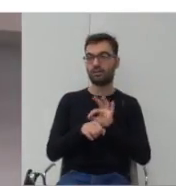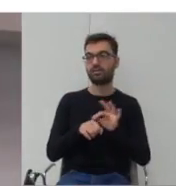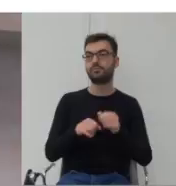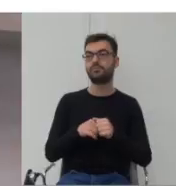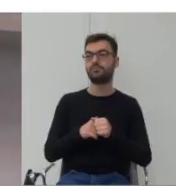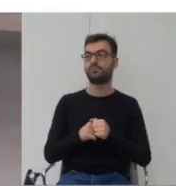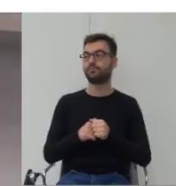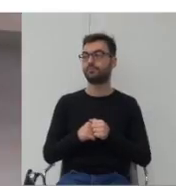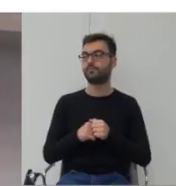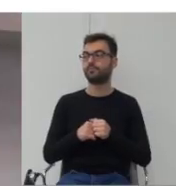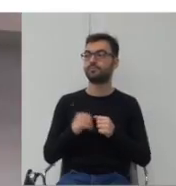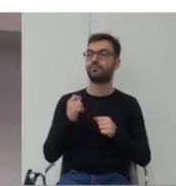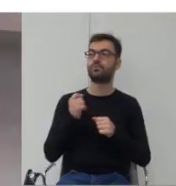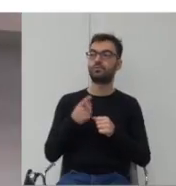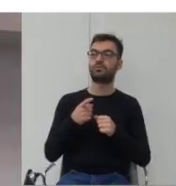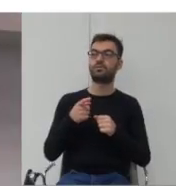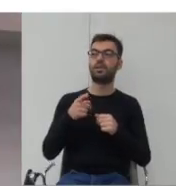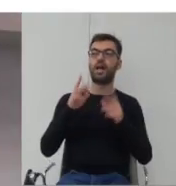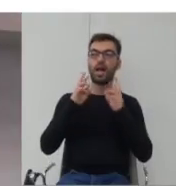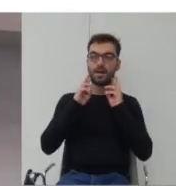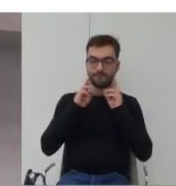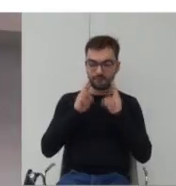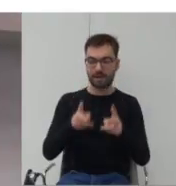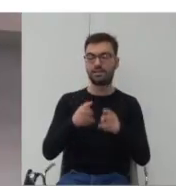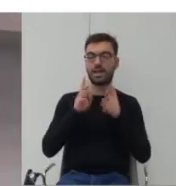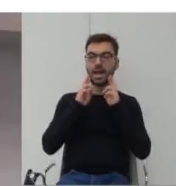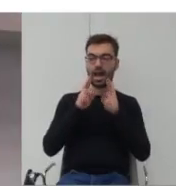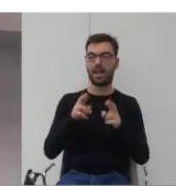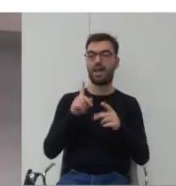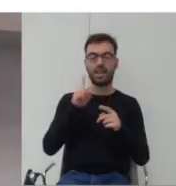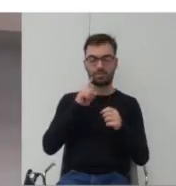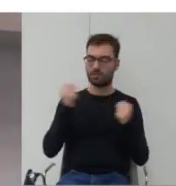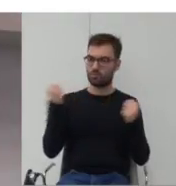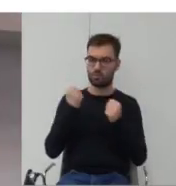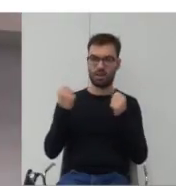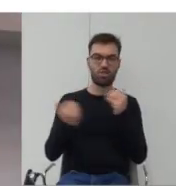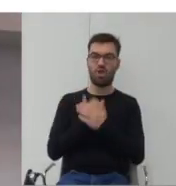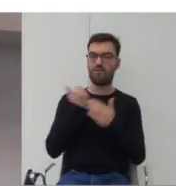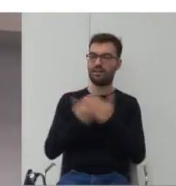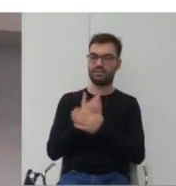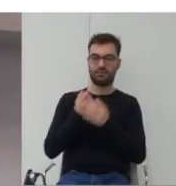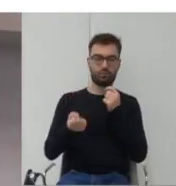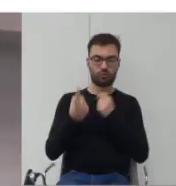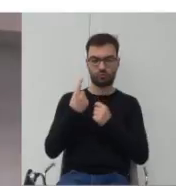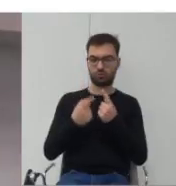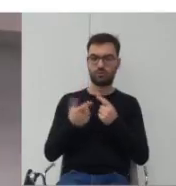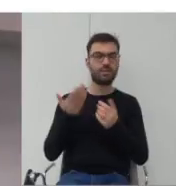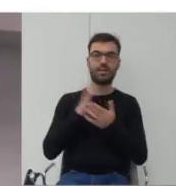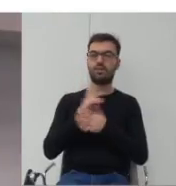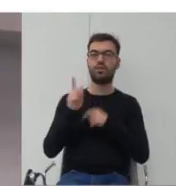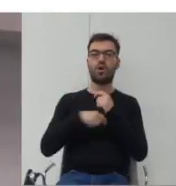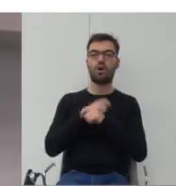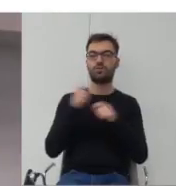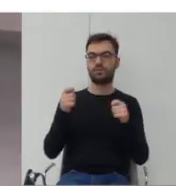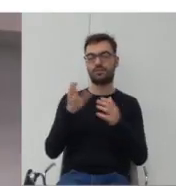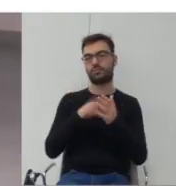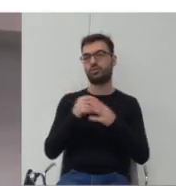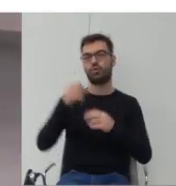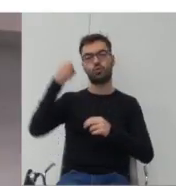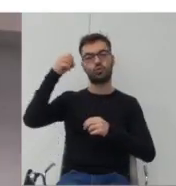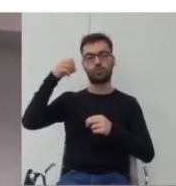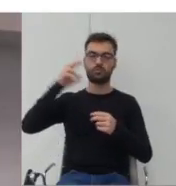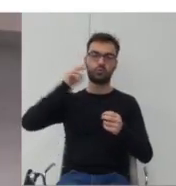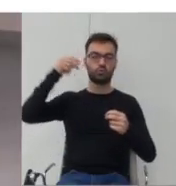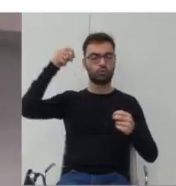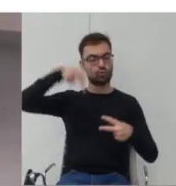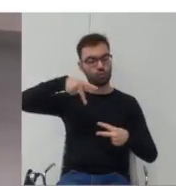jest projektem realnym, niemniej jednak bardzo innowacyjnym. To są nie tylko rozwiązania w zakresie rzutu, czy w